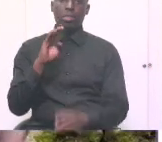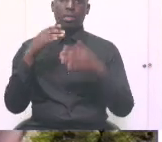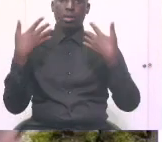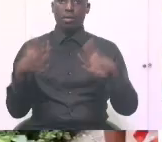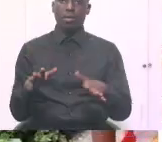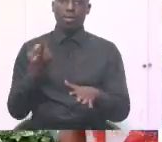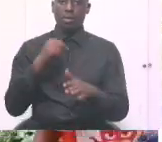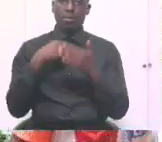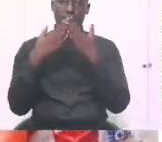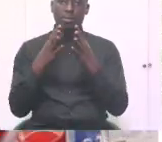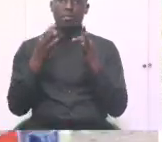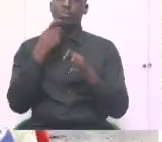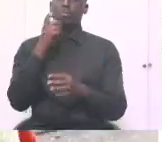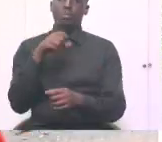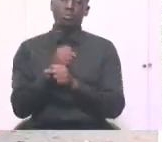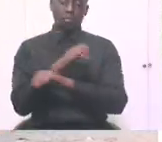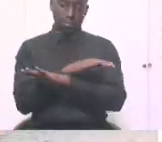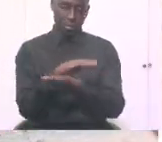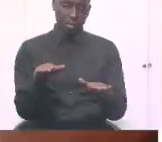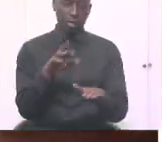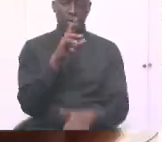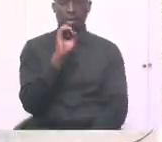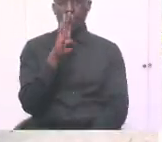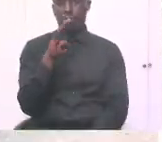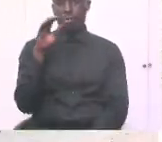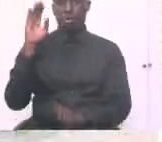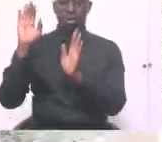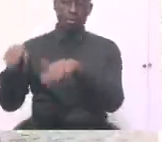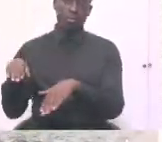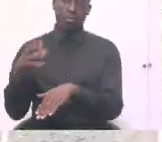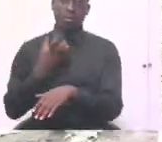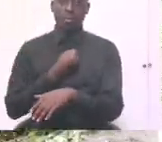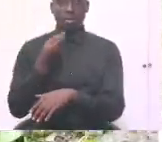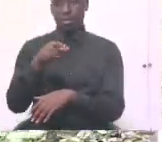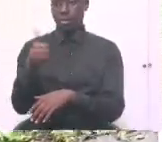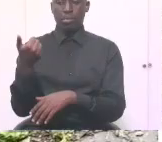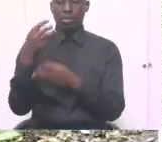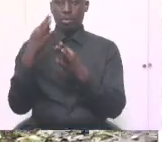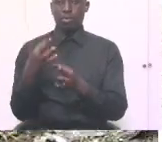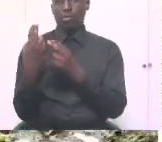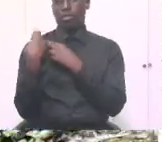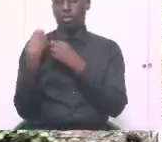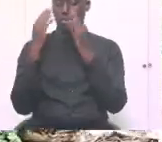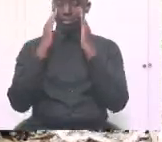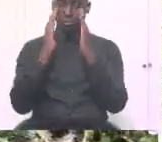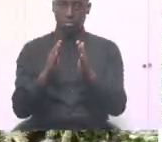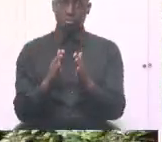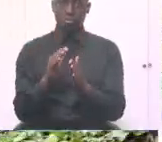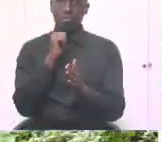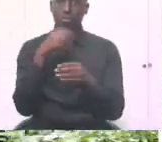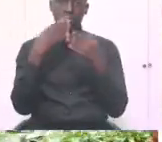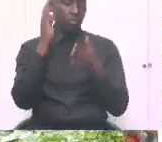yamurekuye nk'ubuyobozi icyo twagomba gukora twaragikoze ribu yamurekuye ishobora kuba nayo ifite ibindi yashingiyeho ntabwo bigeze